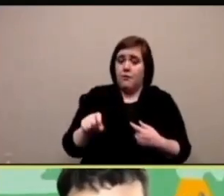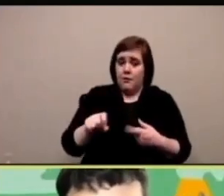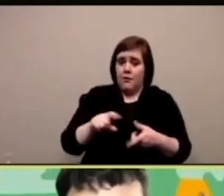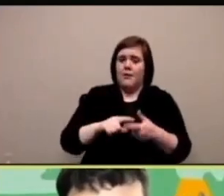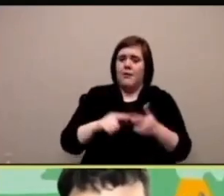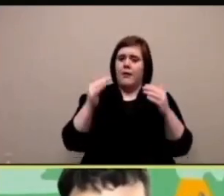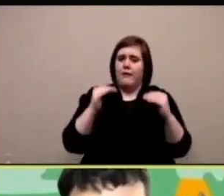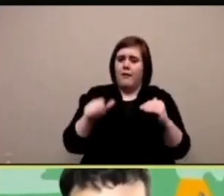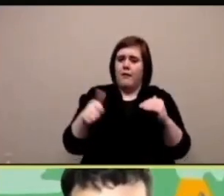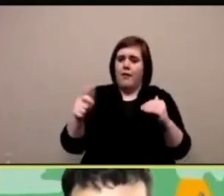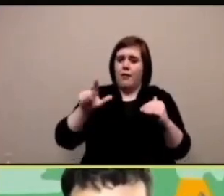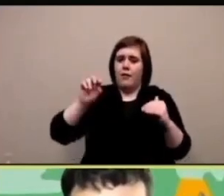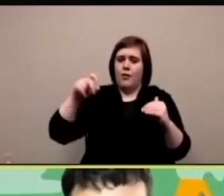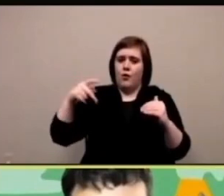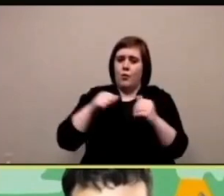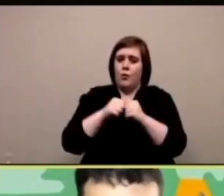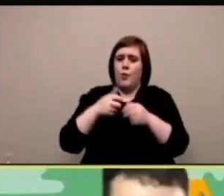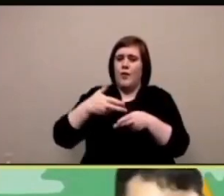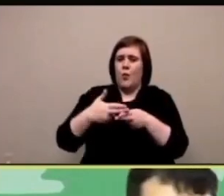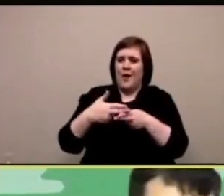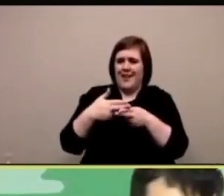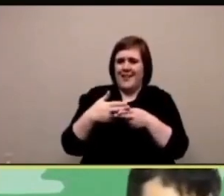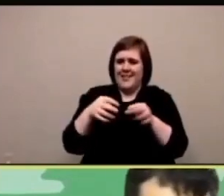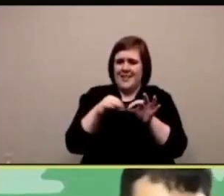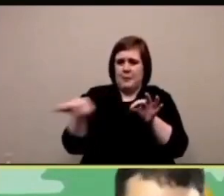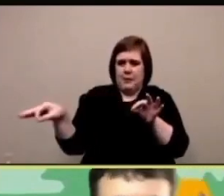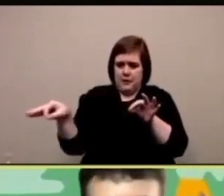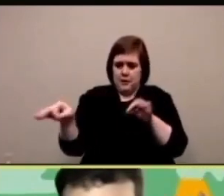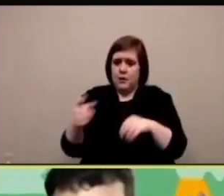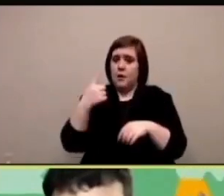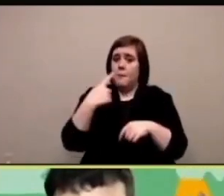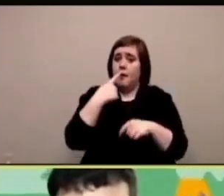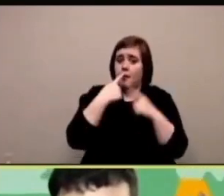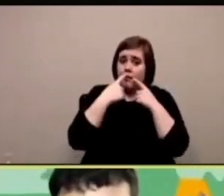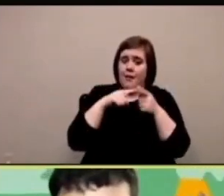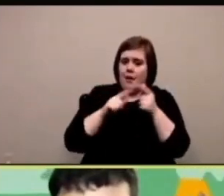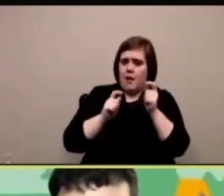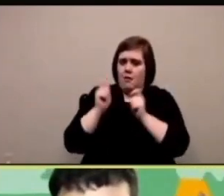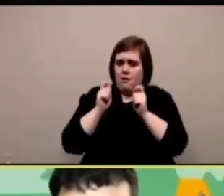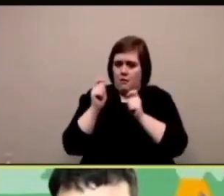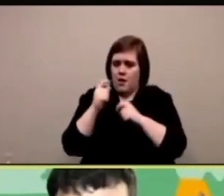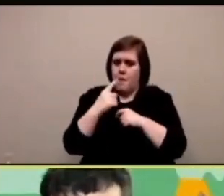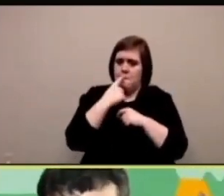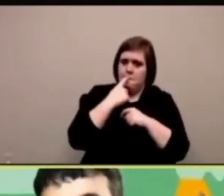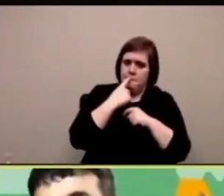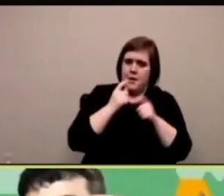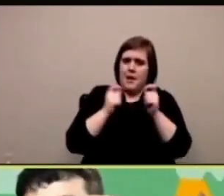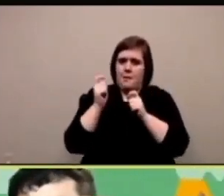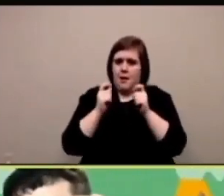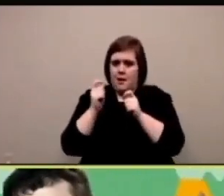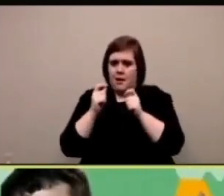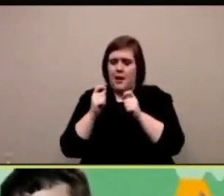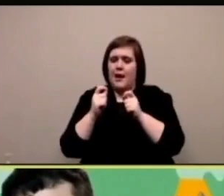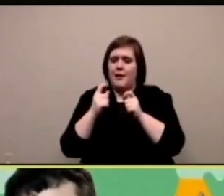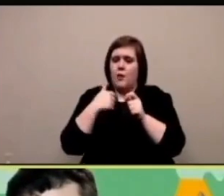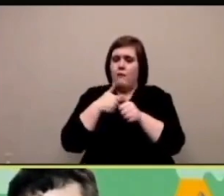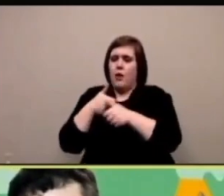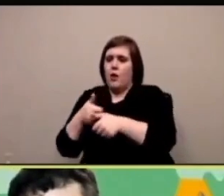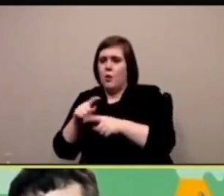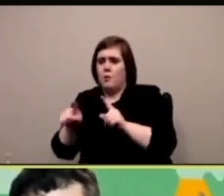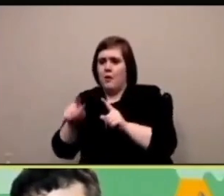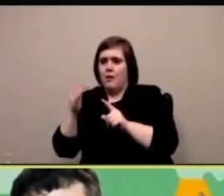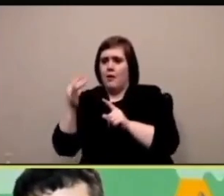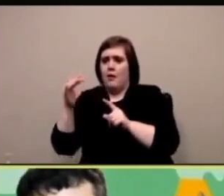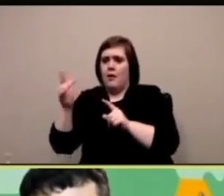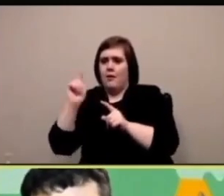ないんですけれどもちょっとバグですねあのもう一つのループがあります